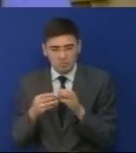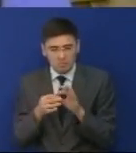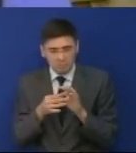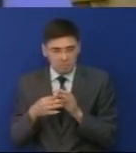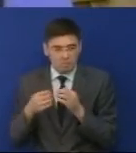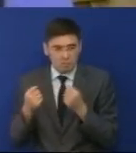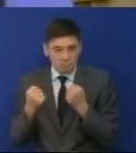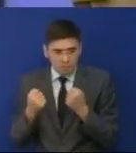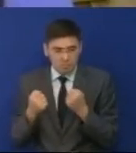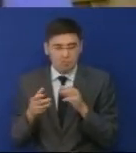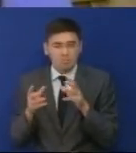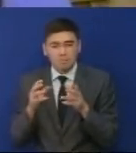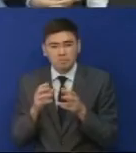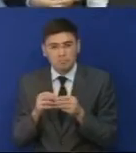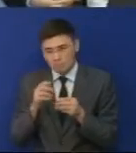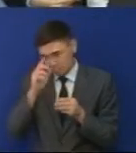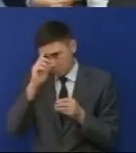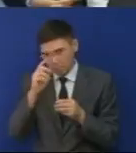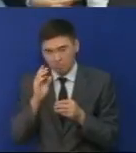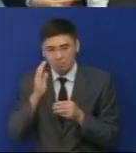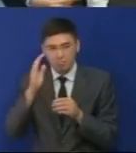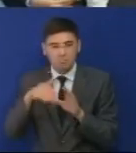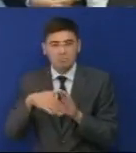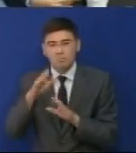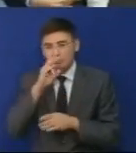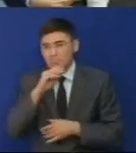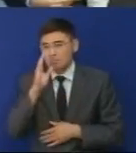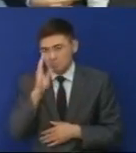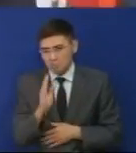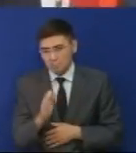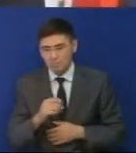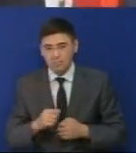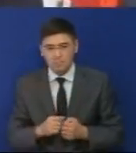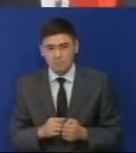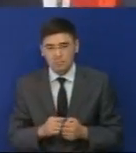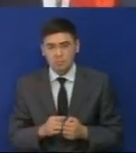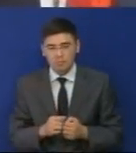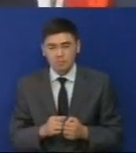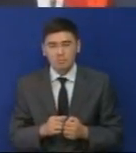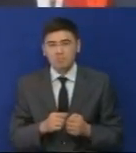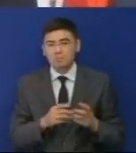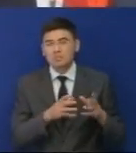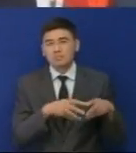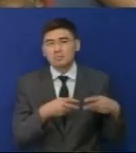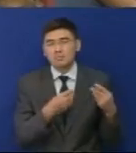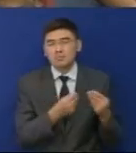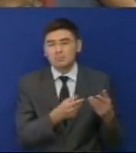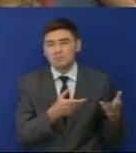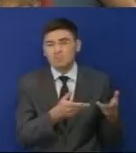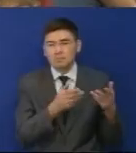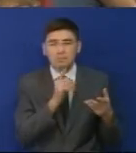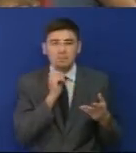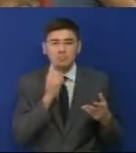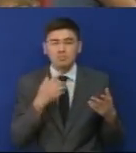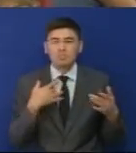залог здорового будущего государства почетными гостями главными участниками вечера стали супруги амирханова работающие вместе в молодежном